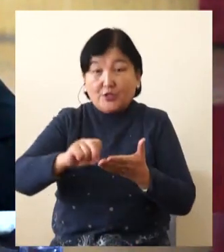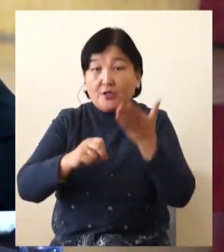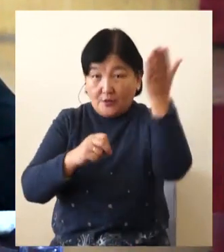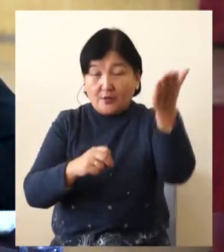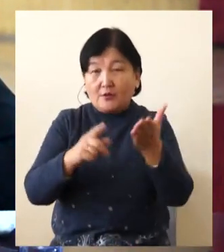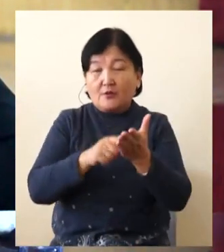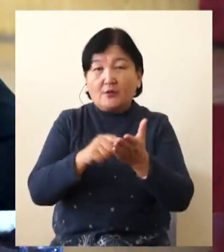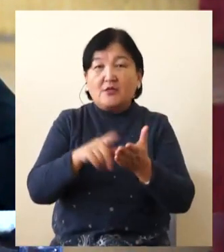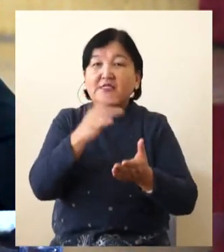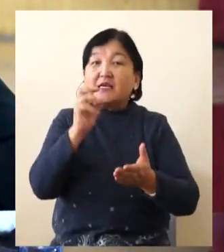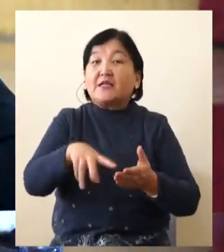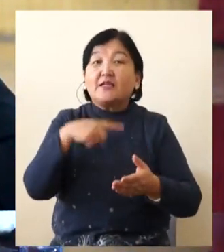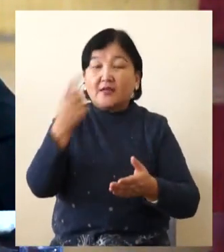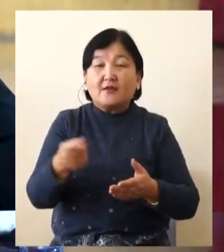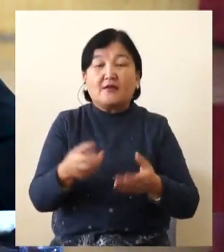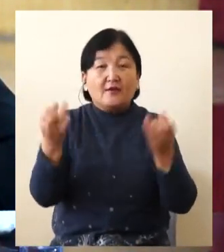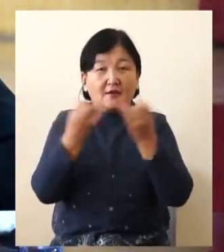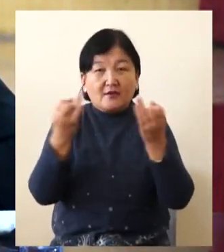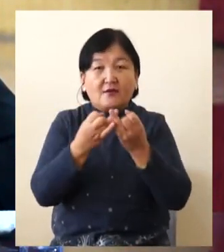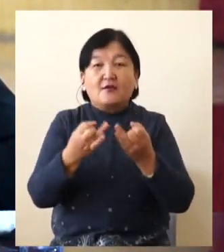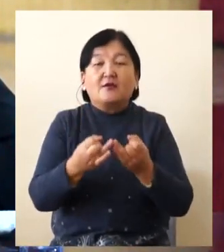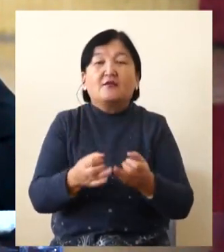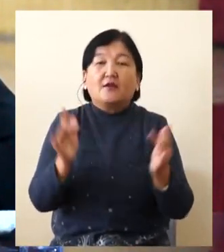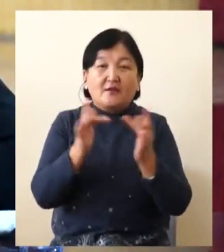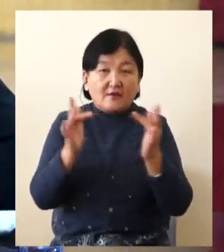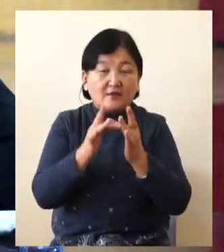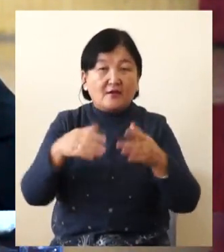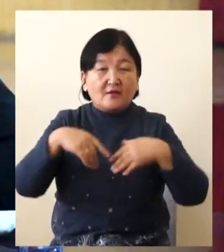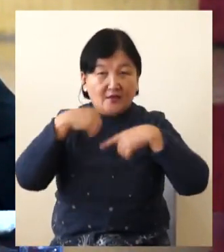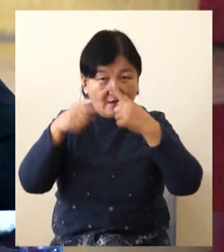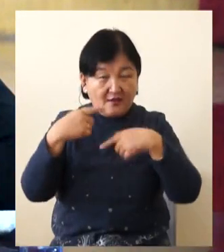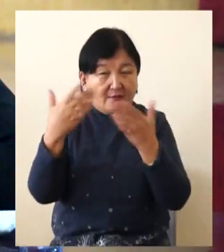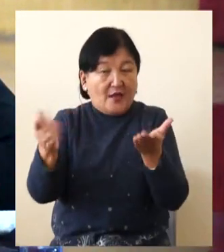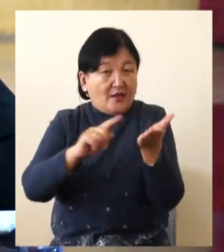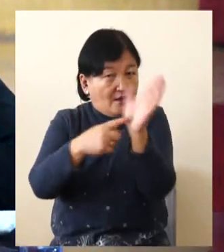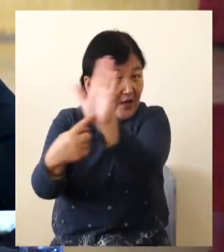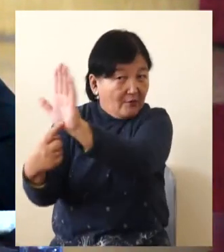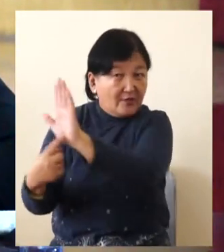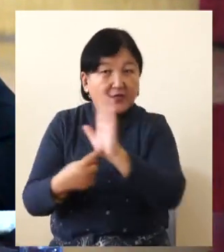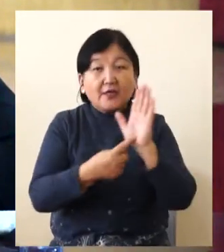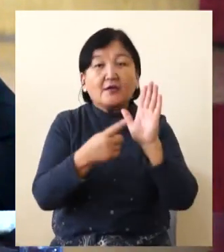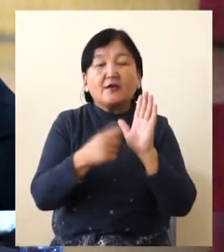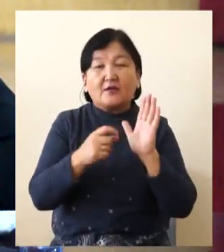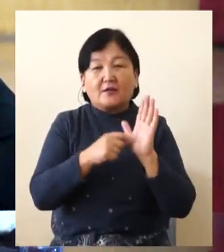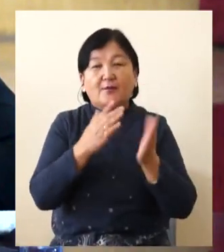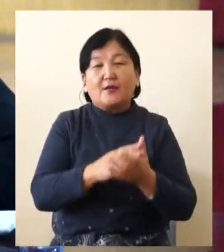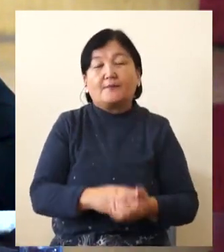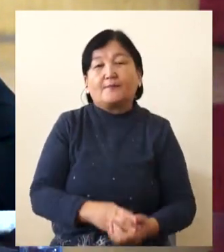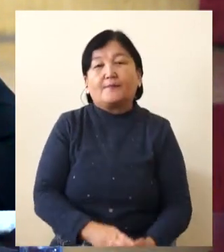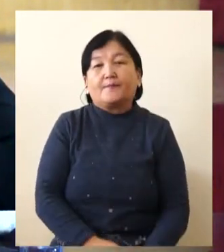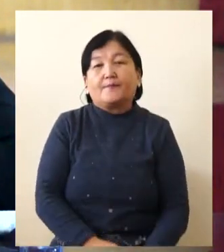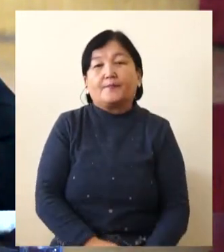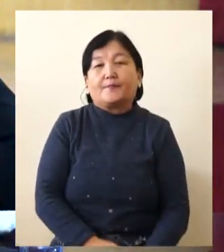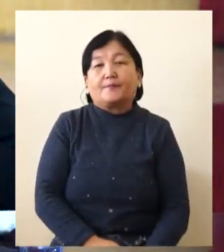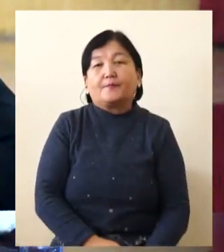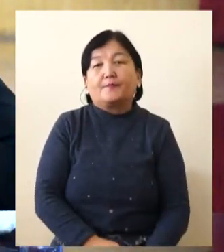хэрэгтэй. Зарлах хэрэгтэй. Сошиал медиагаар гаргах хэрэгтэй. Энийг ийм байдлаар болж штеп гэж. За би